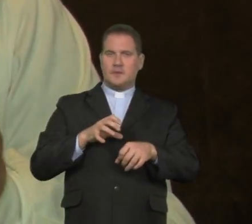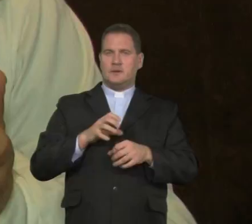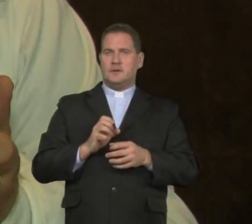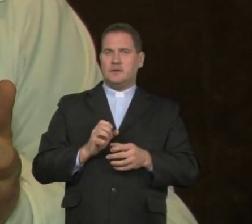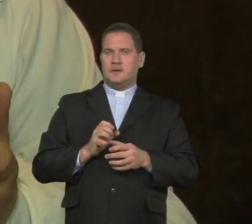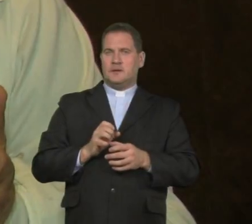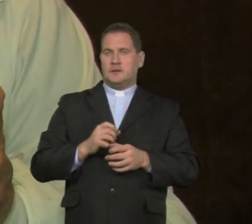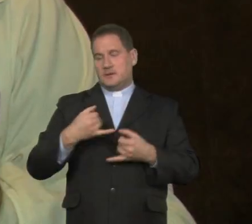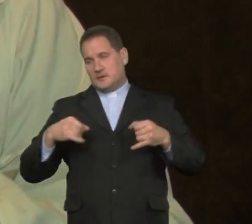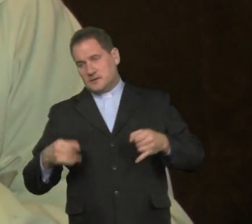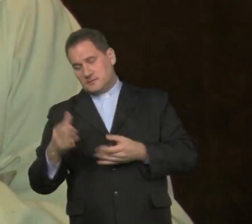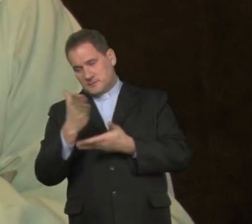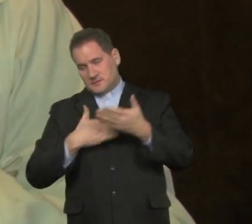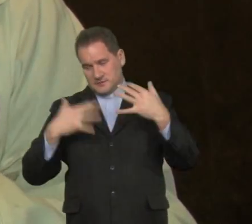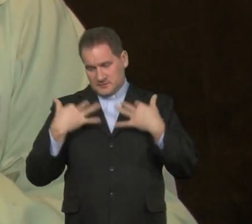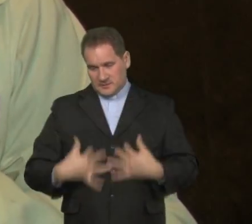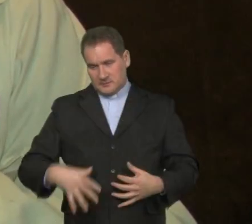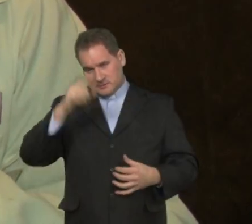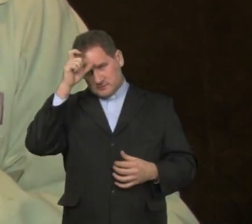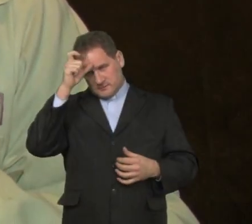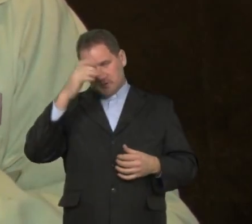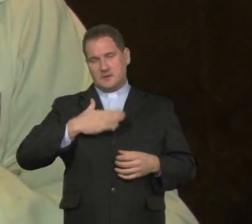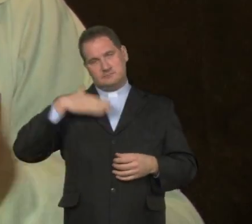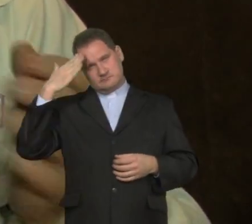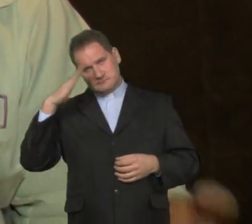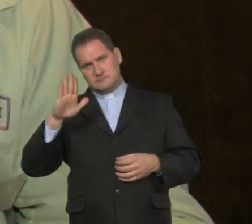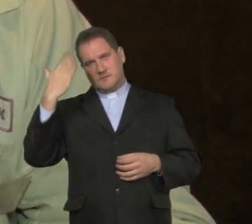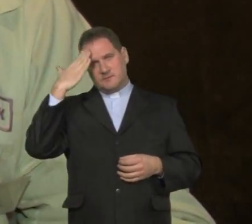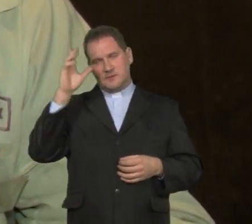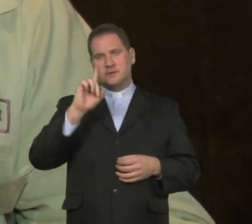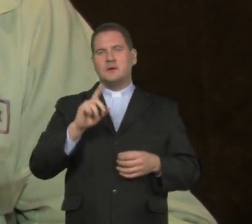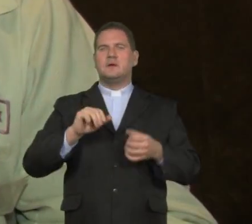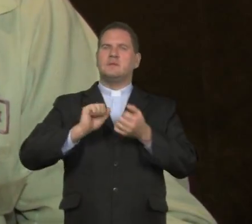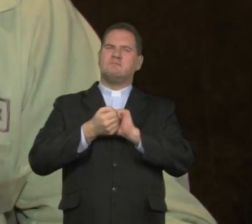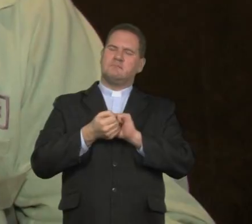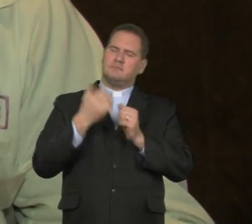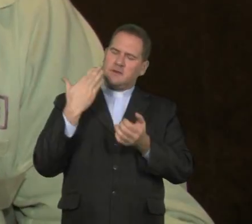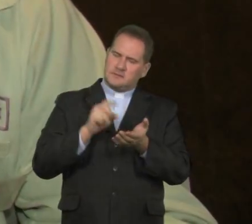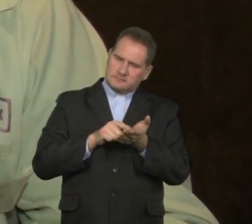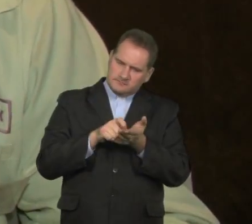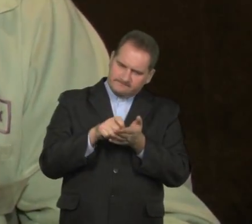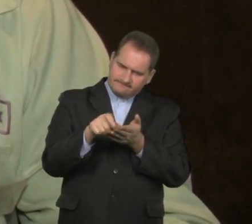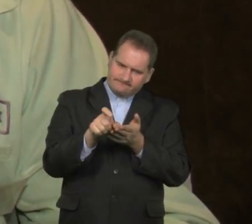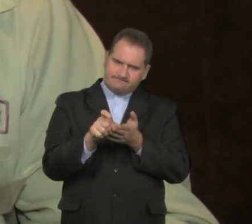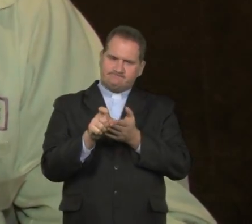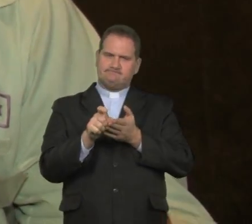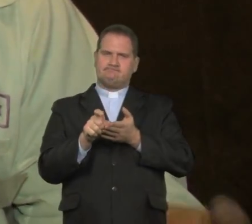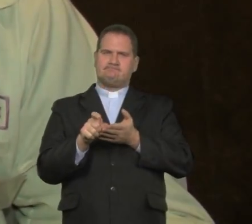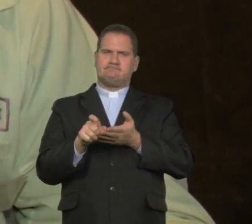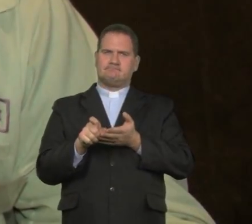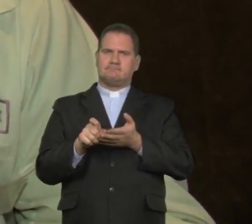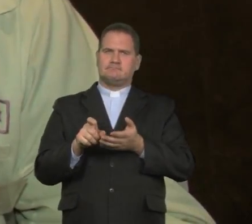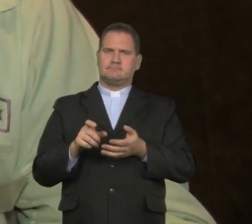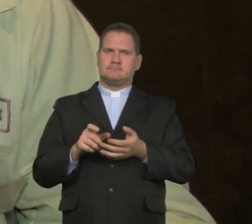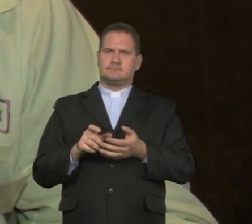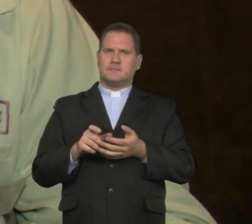rany, za zbiciem się szponów w dłoń czy w inną część ciała człowieka, mam nadzieję, że już wiecie, na